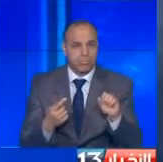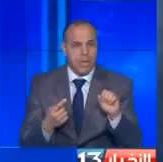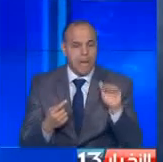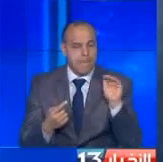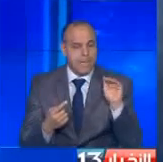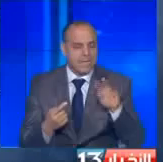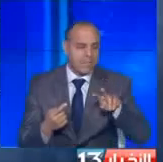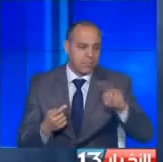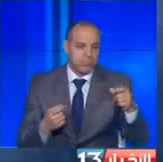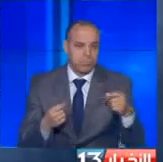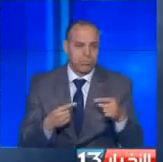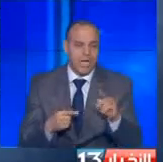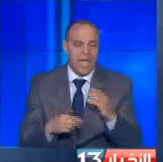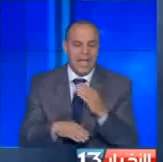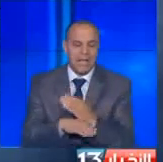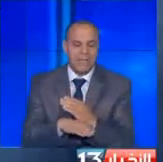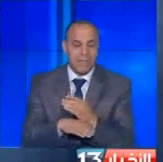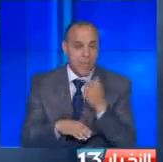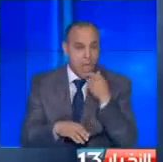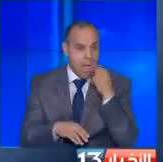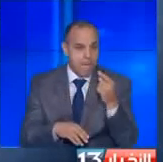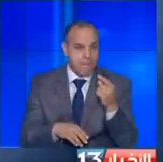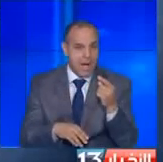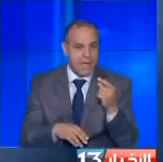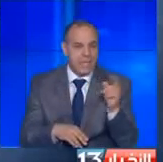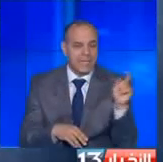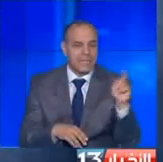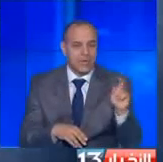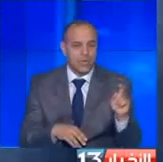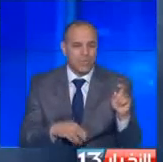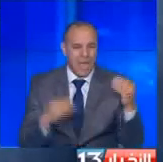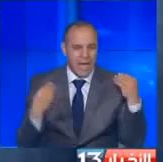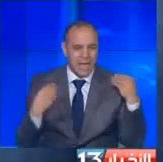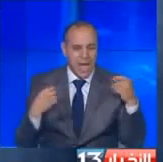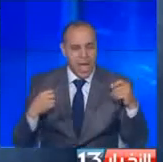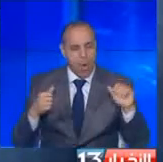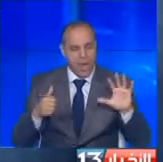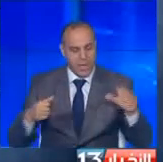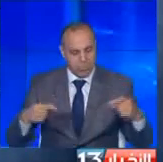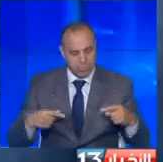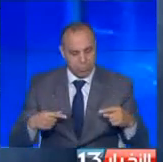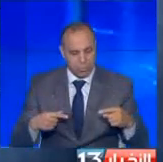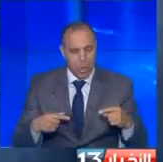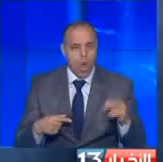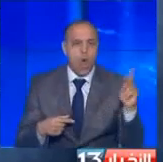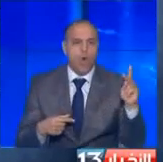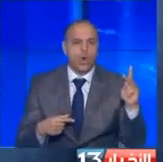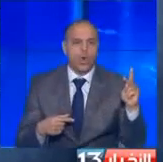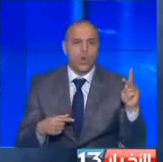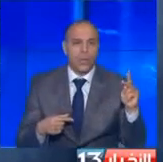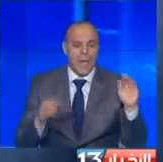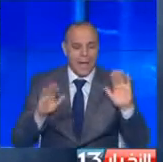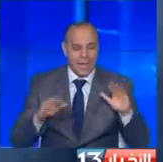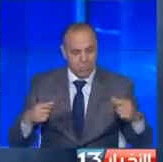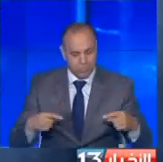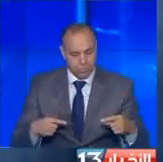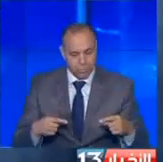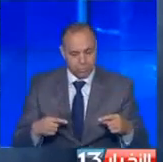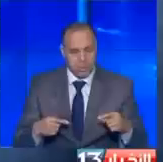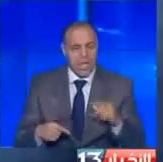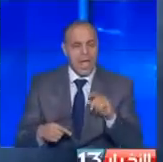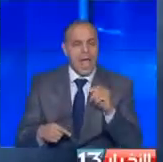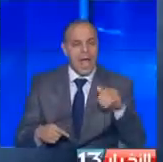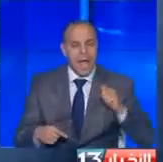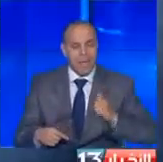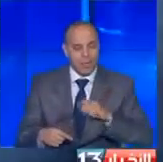مستقبل المرسى قواف القفصة، ويباري سيرجرزونا جمعية أريانا، ويلاقي النادي القربي محيط قرقنة، ويباري أمل حمام